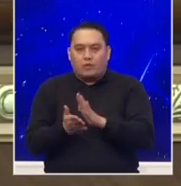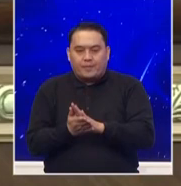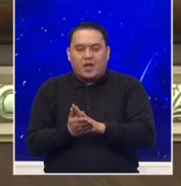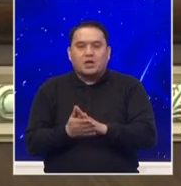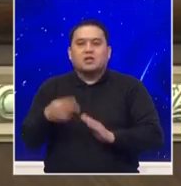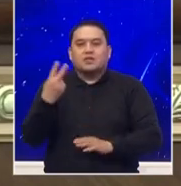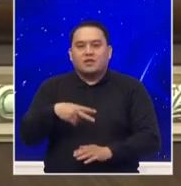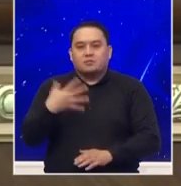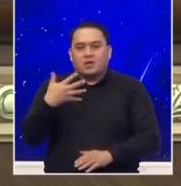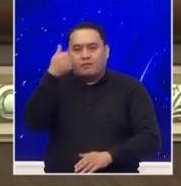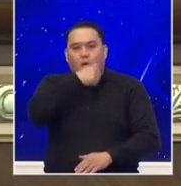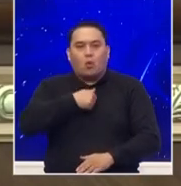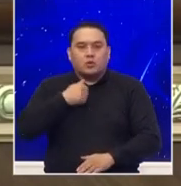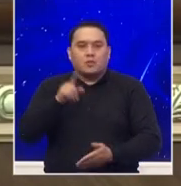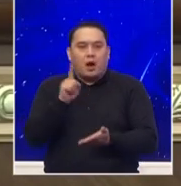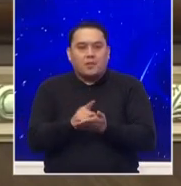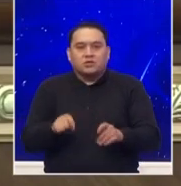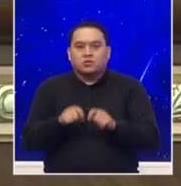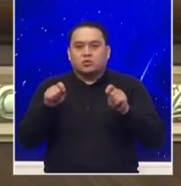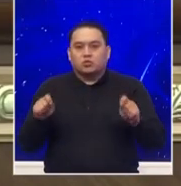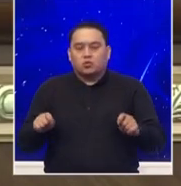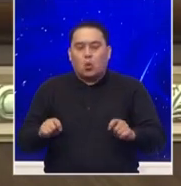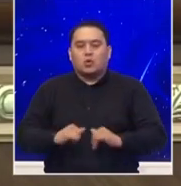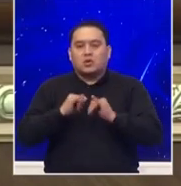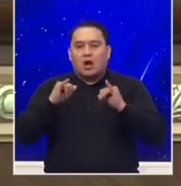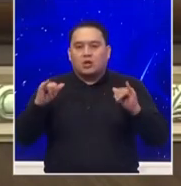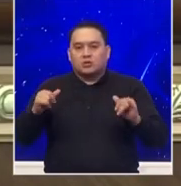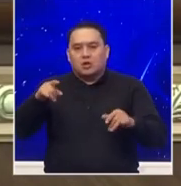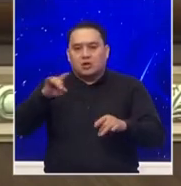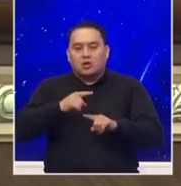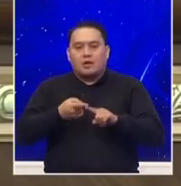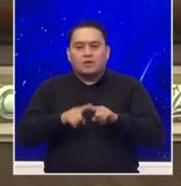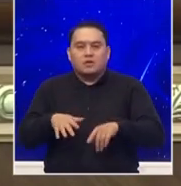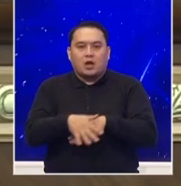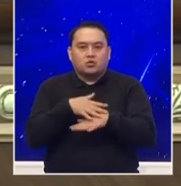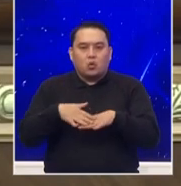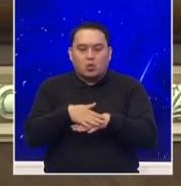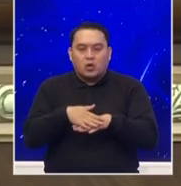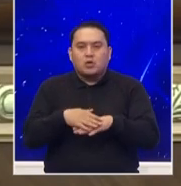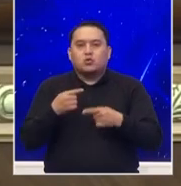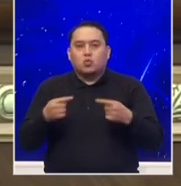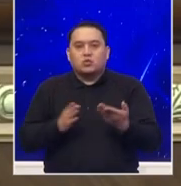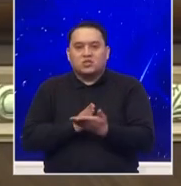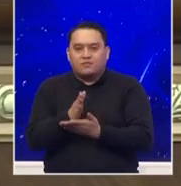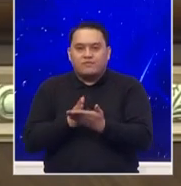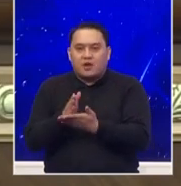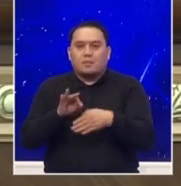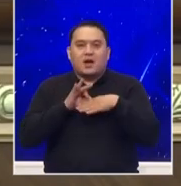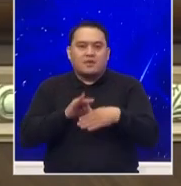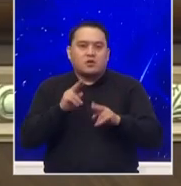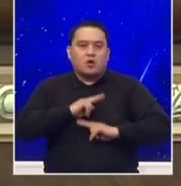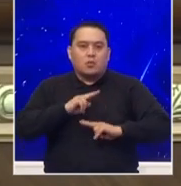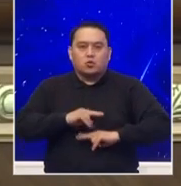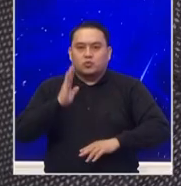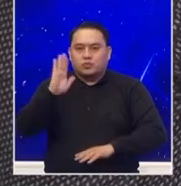До 2025 года мы должны создать инфраструктурную и развитую среду для наших жителей. Для других сфер мы также будем проводить